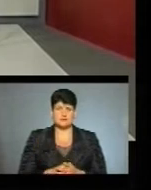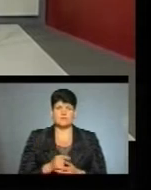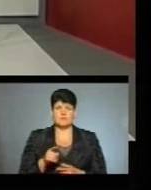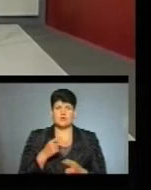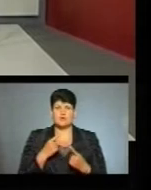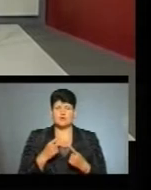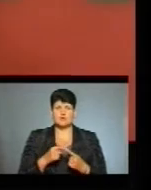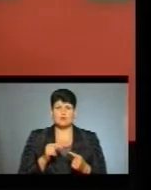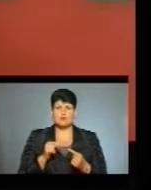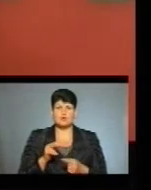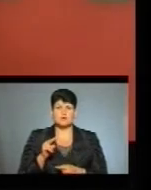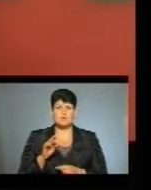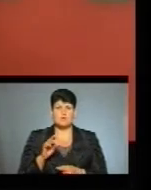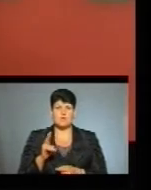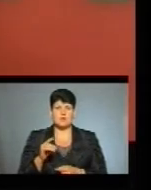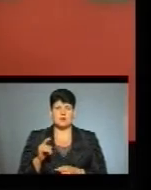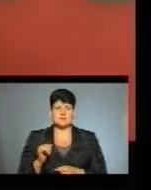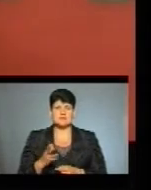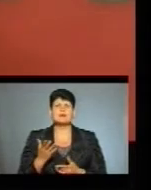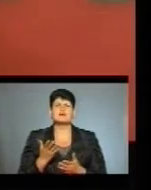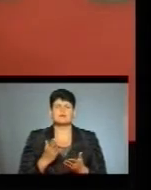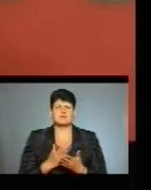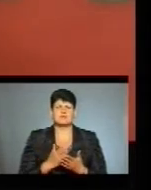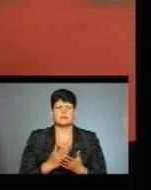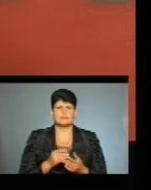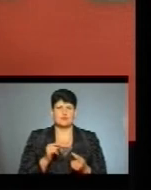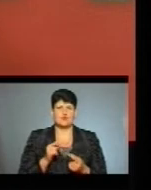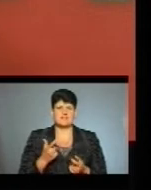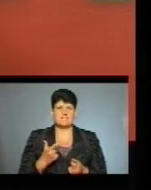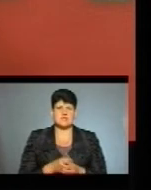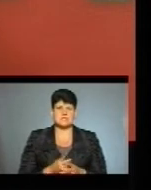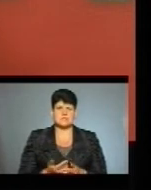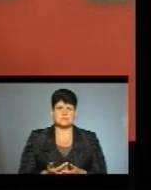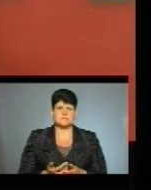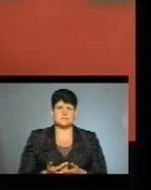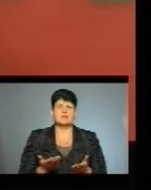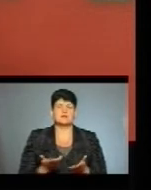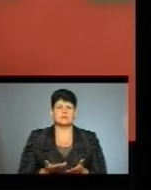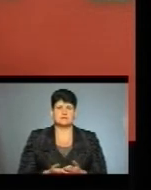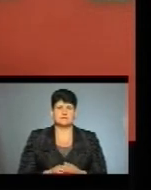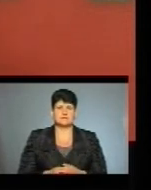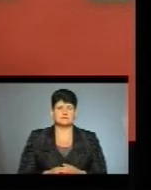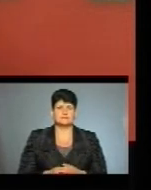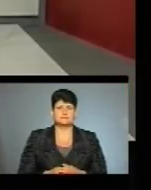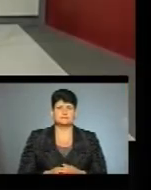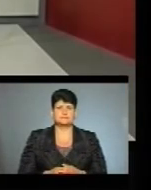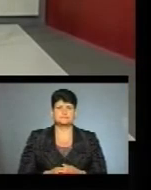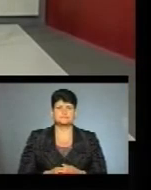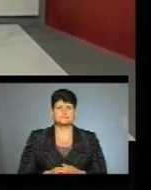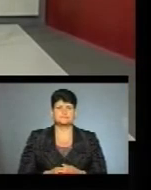щодо протипоказань, які вони існують проти, щодо вакцинації, які вони є? Ну,